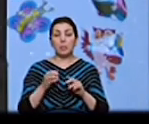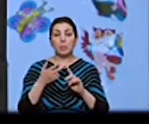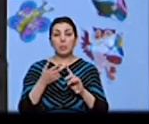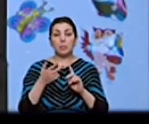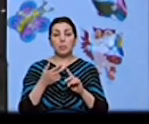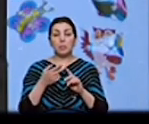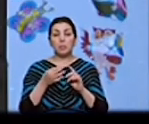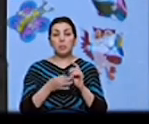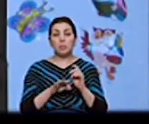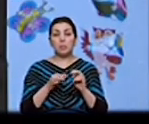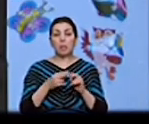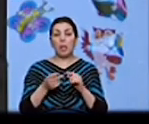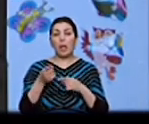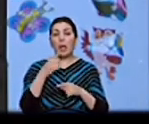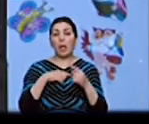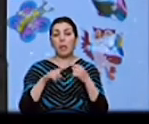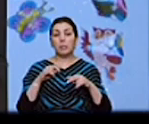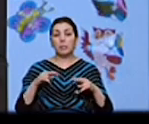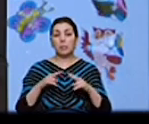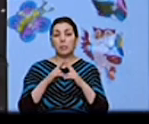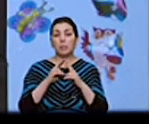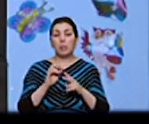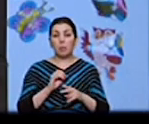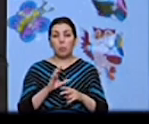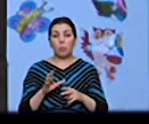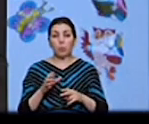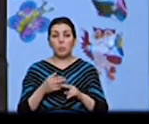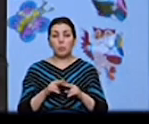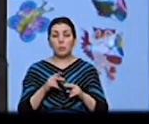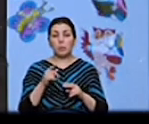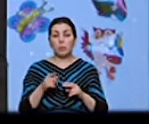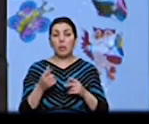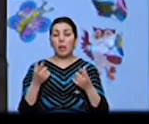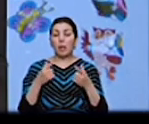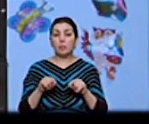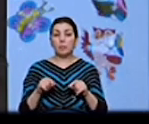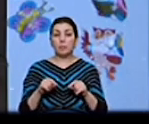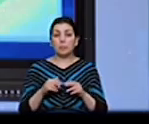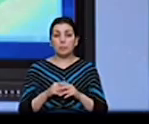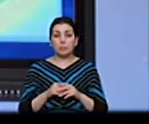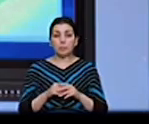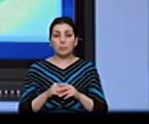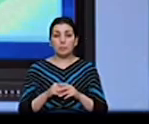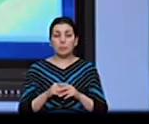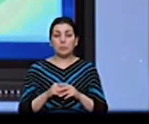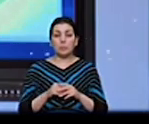tabiiy boyliklarimiz qayta tiklanadigan boyliklar. Ular qaysilar?